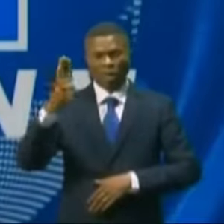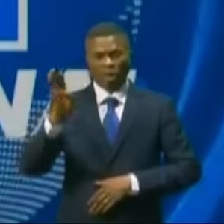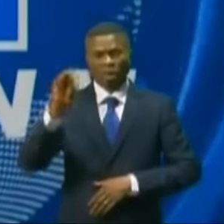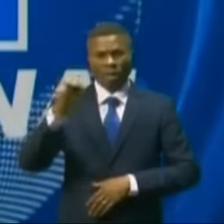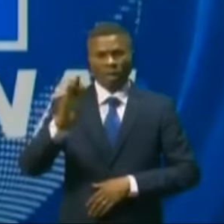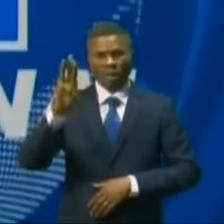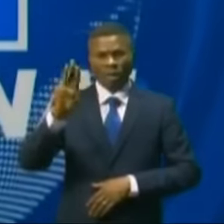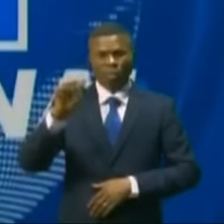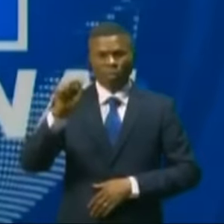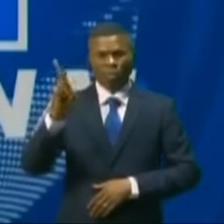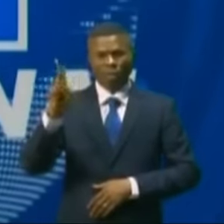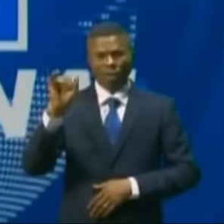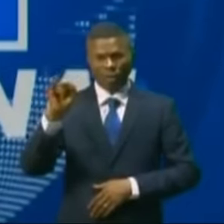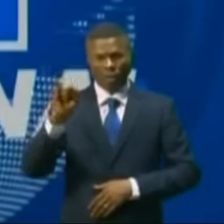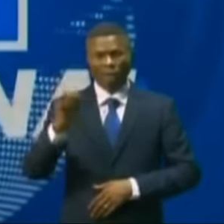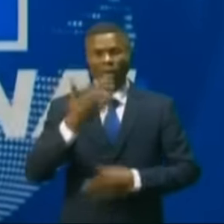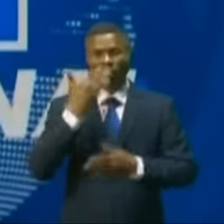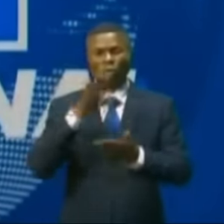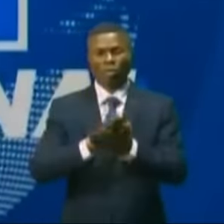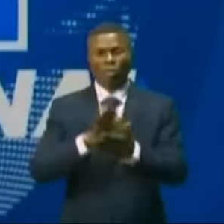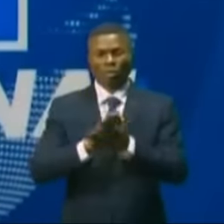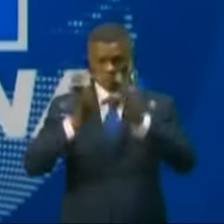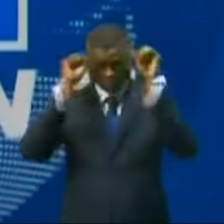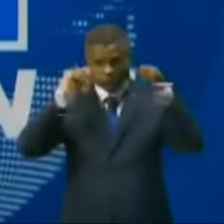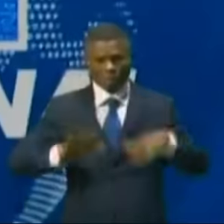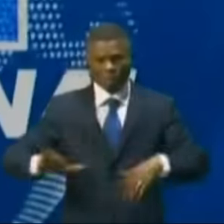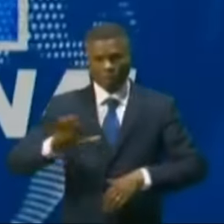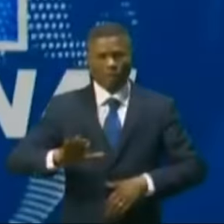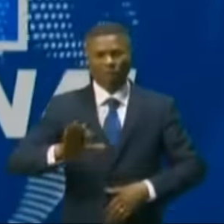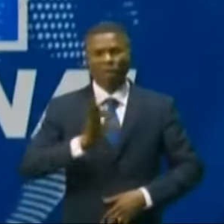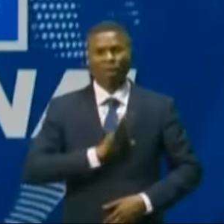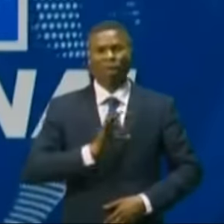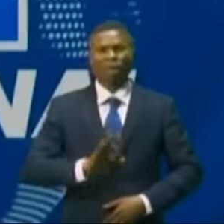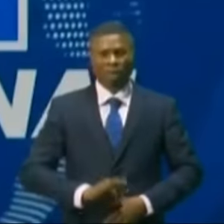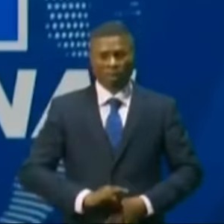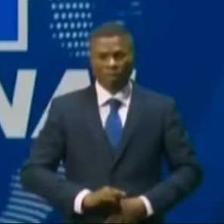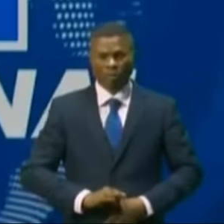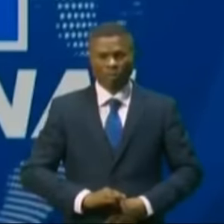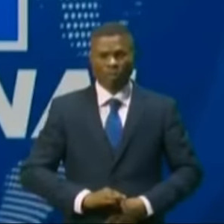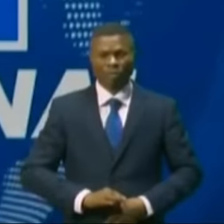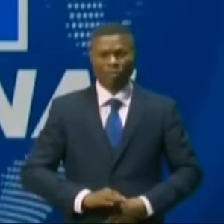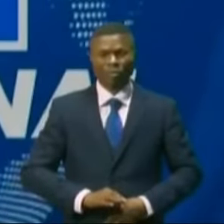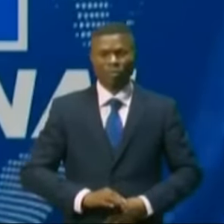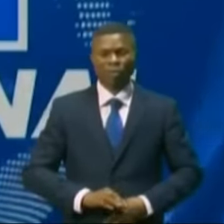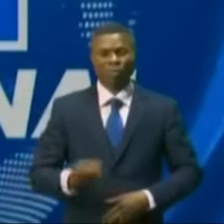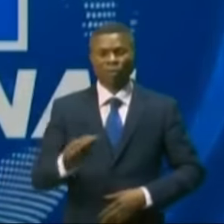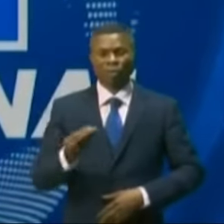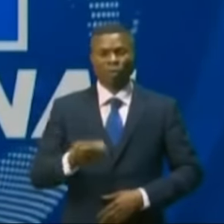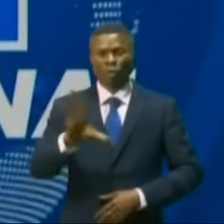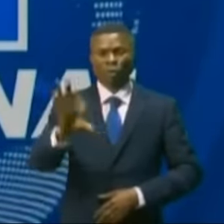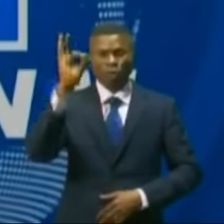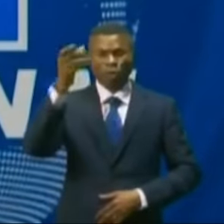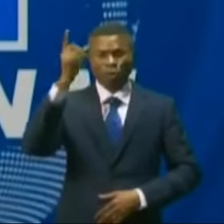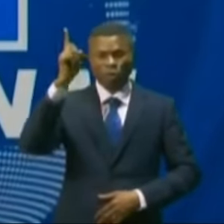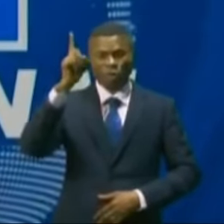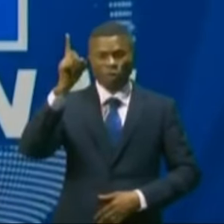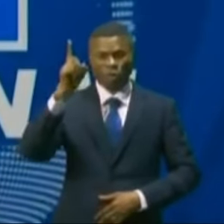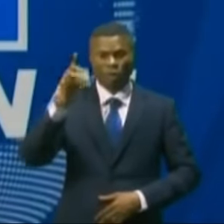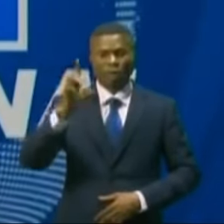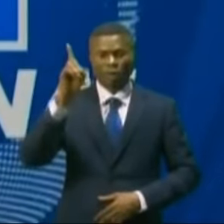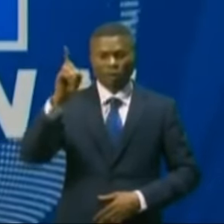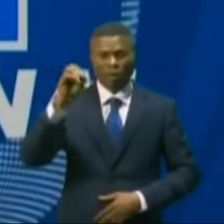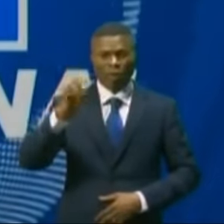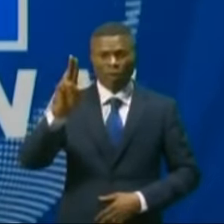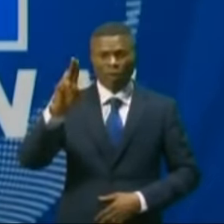Mwakidi remercie le président de la République, Félix-Antoine Tshisekedi, d'avoir élevé en dignité Doudou Fouamba